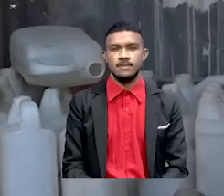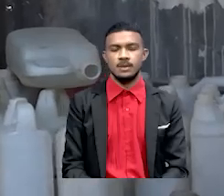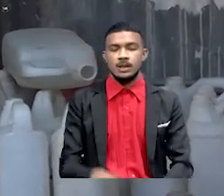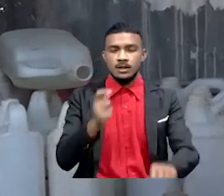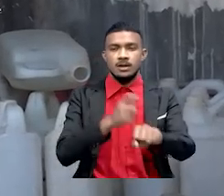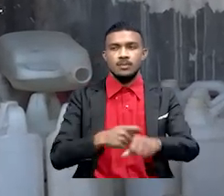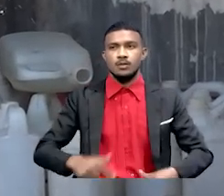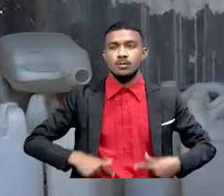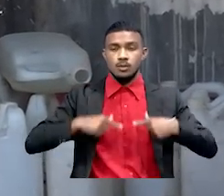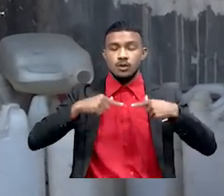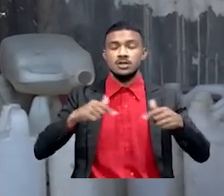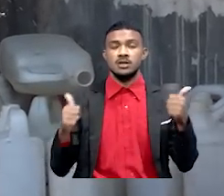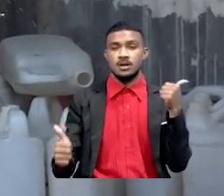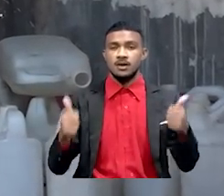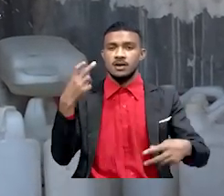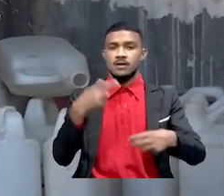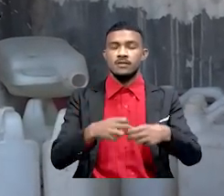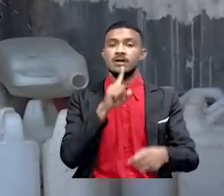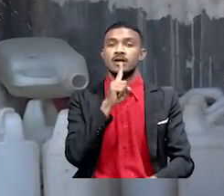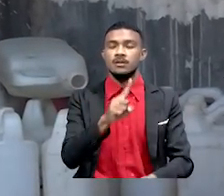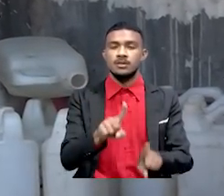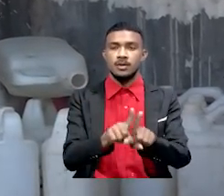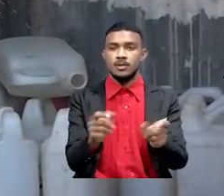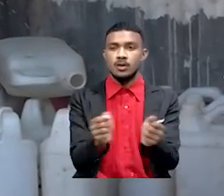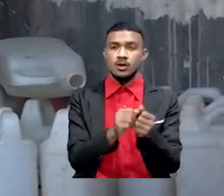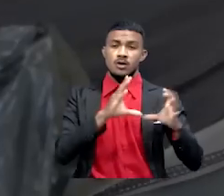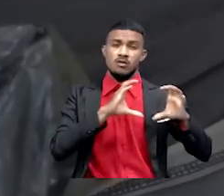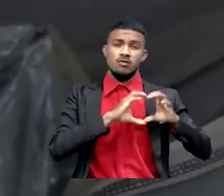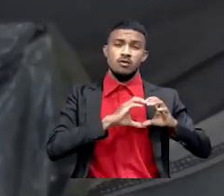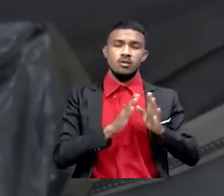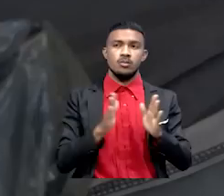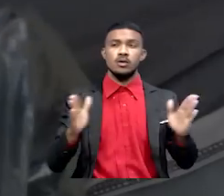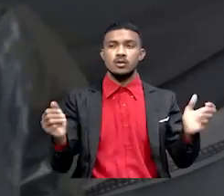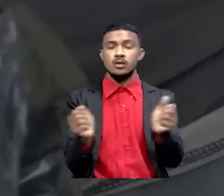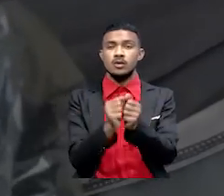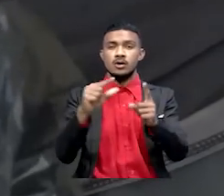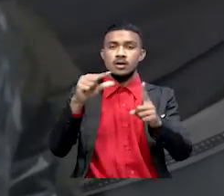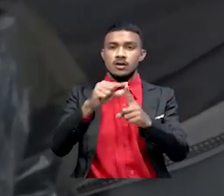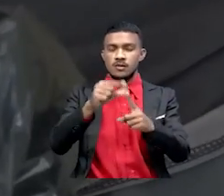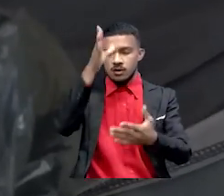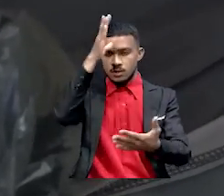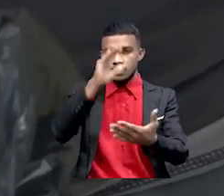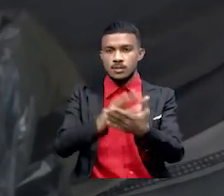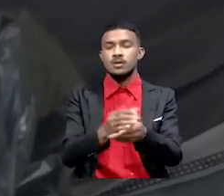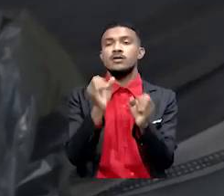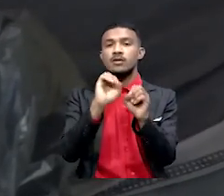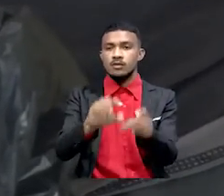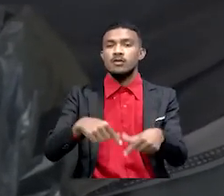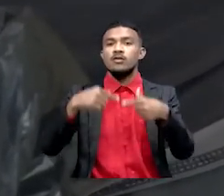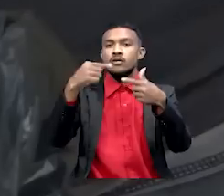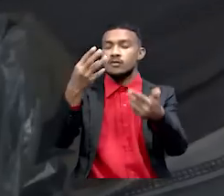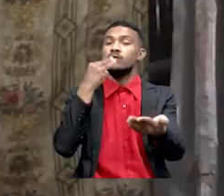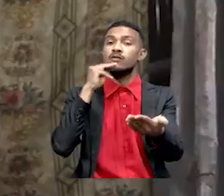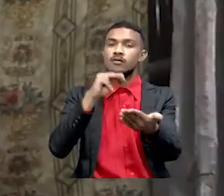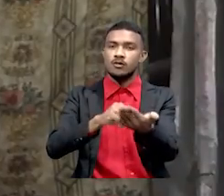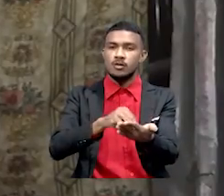Situação moris nebe difícil tebes, mas be hofuan bot, holia meno nebe nia kaben husik ba inan faluk ne, hodi